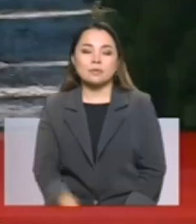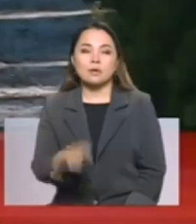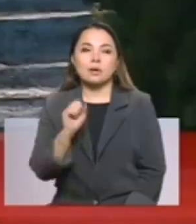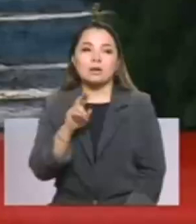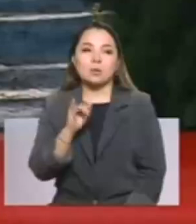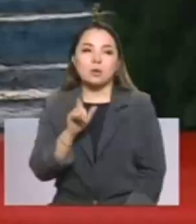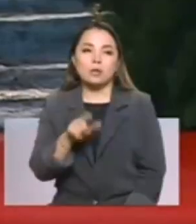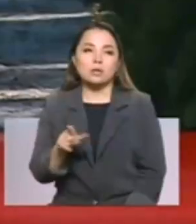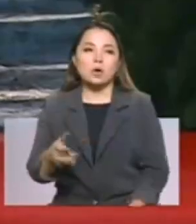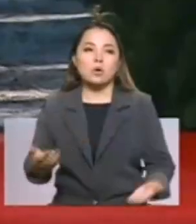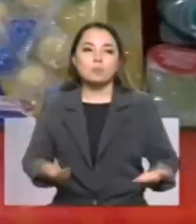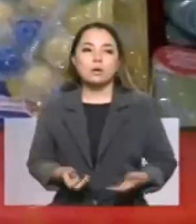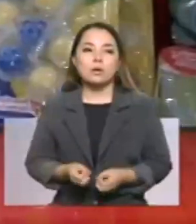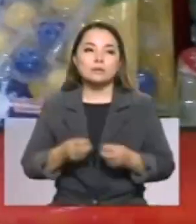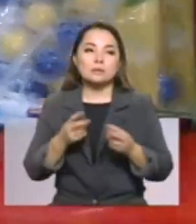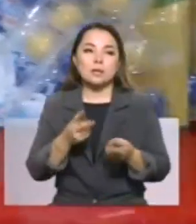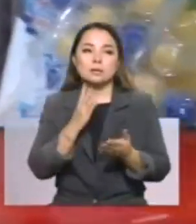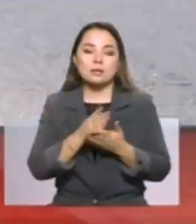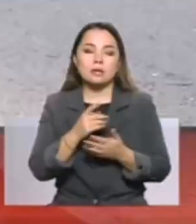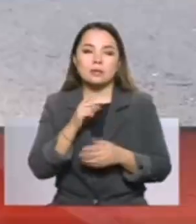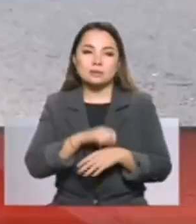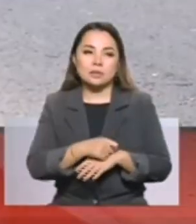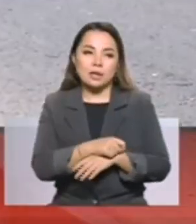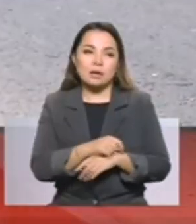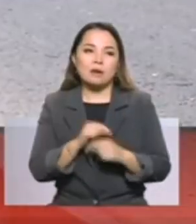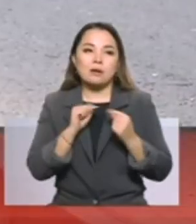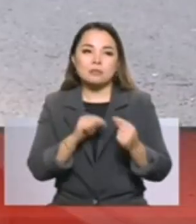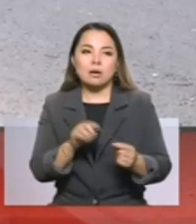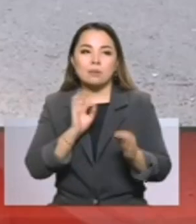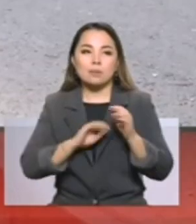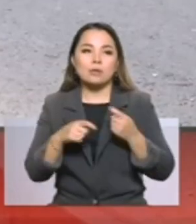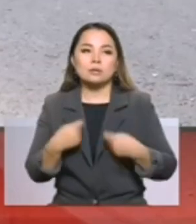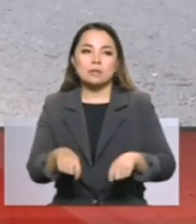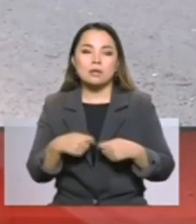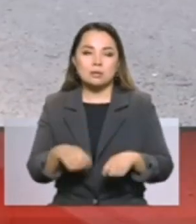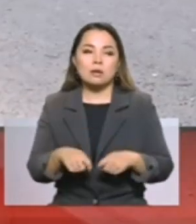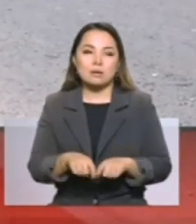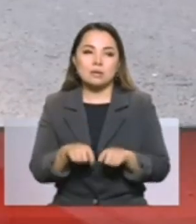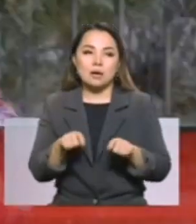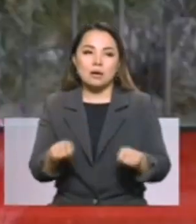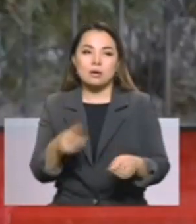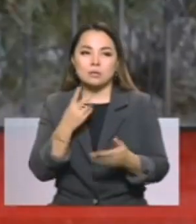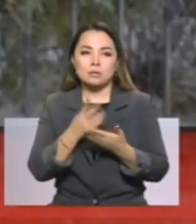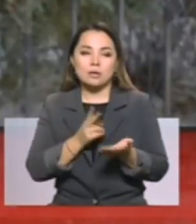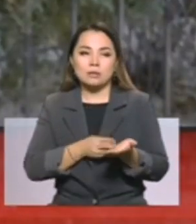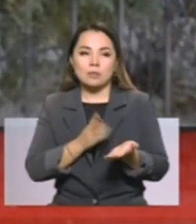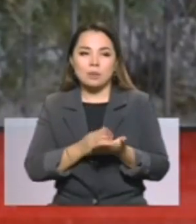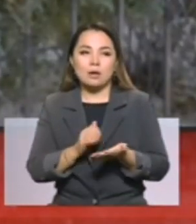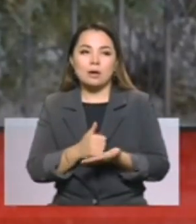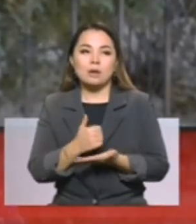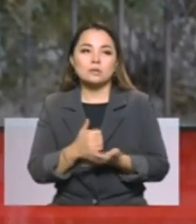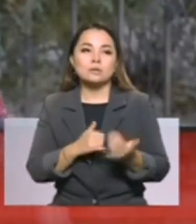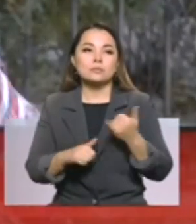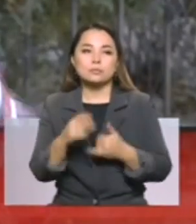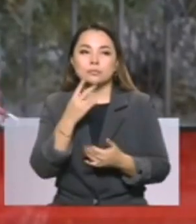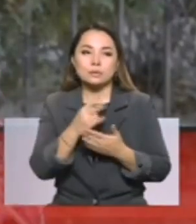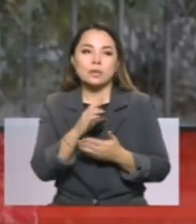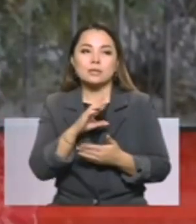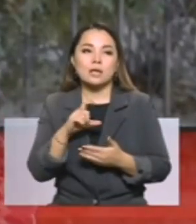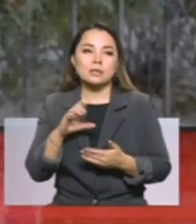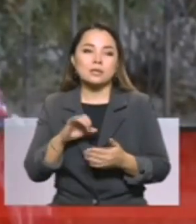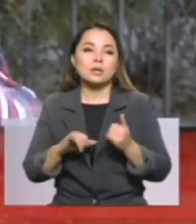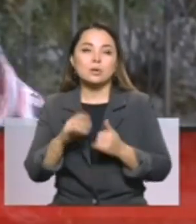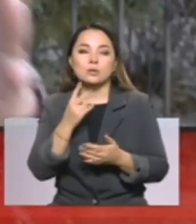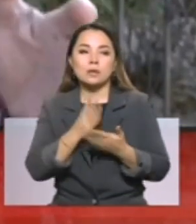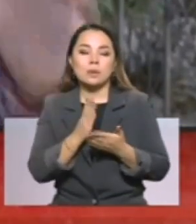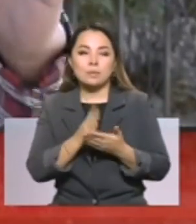Ақтауда адам өміріне аса қауіпті қандалаға қарсы препараттар базарларда ашықтан ашық сатылып жатыр. Акимат қайда қарап отыр? Сіз қайда